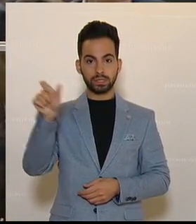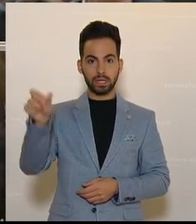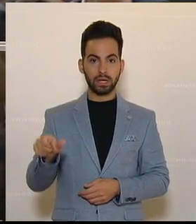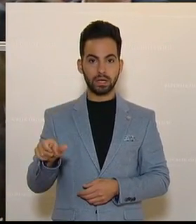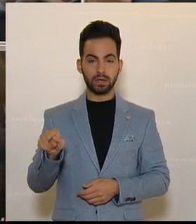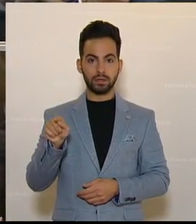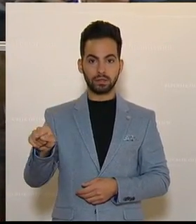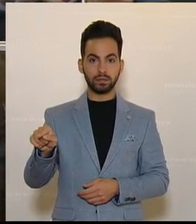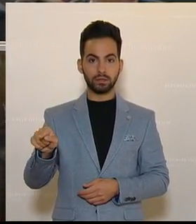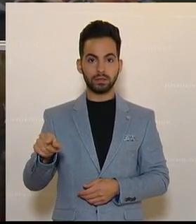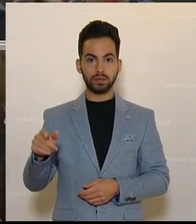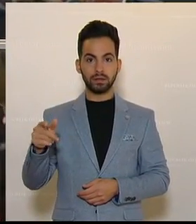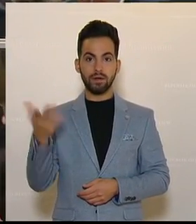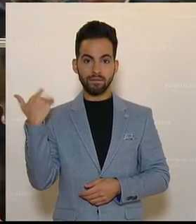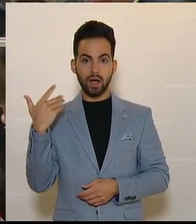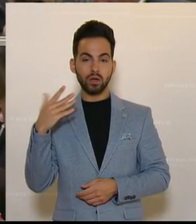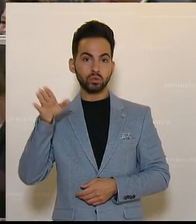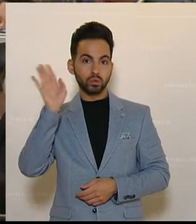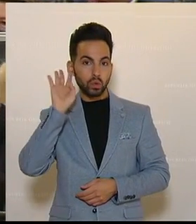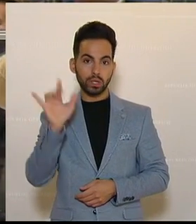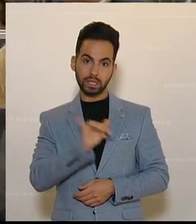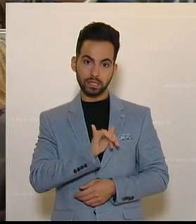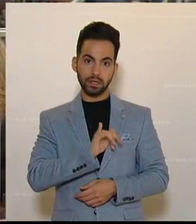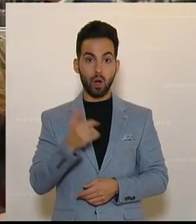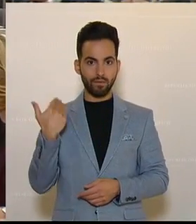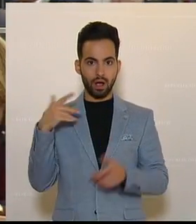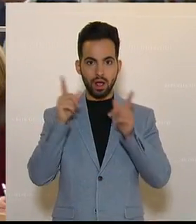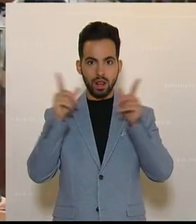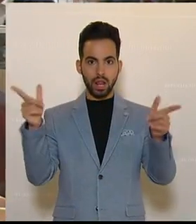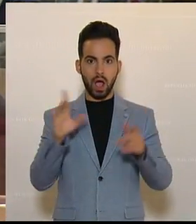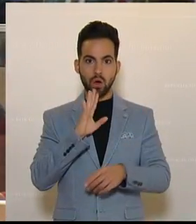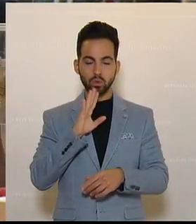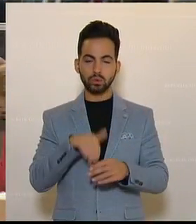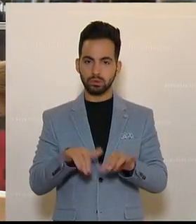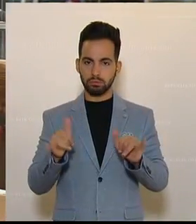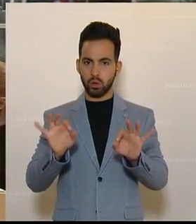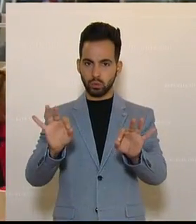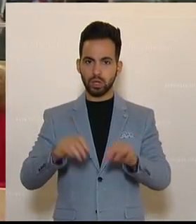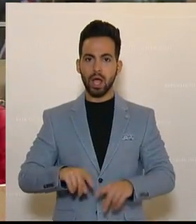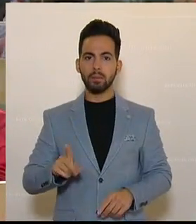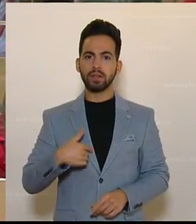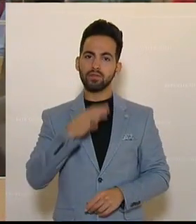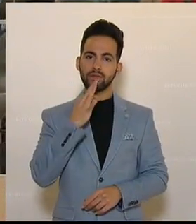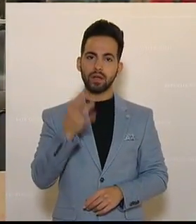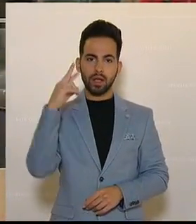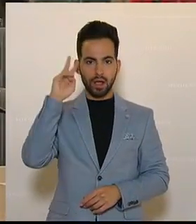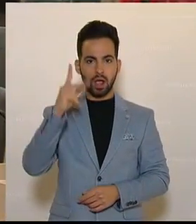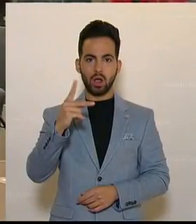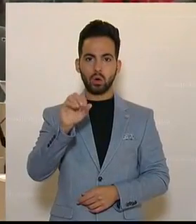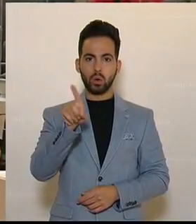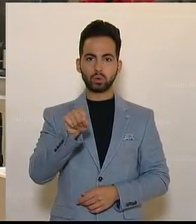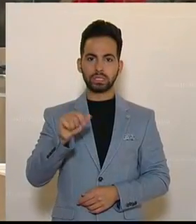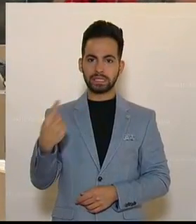sehr interessiert zugehört. Es war auch sehr laut. Aber ich frage Sie was, Herr Knotzer, Sie